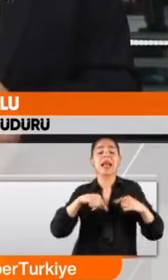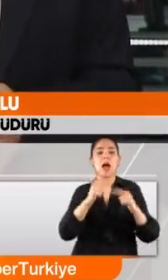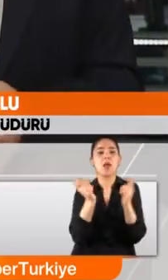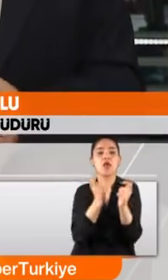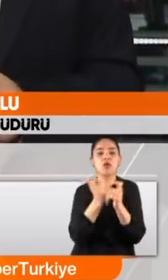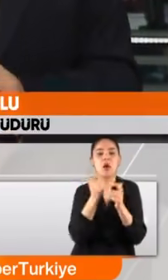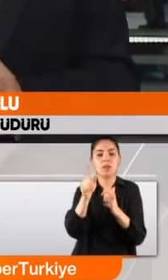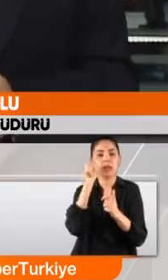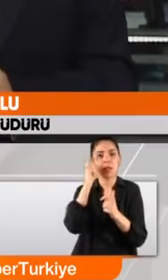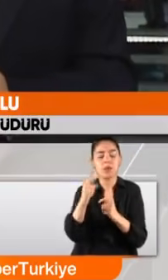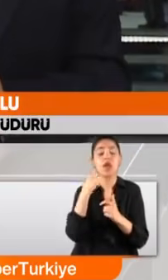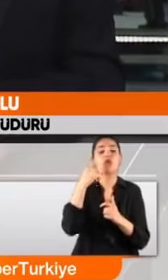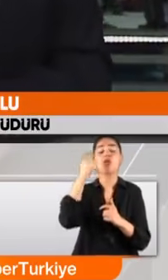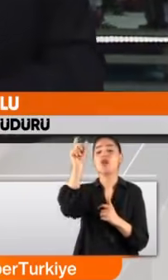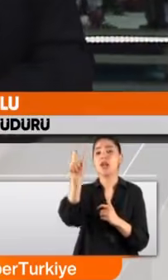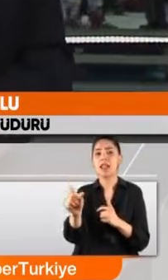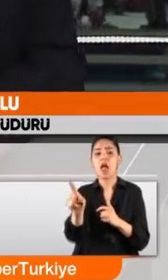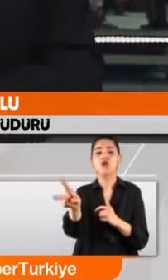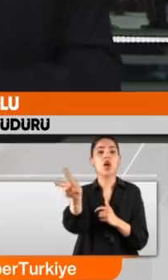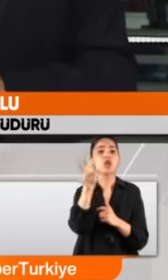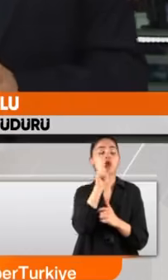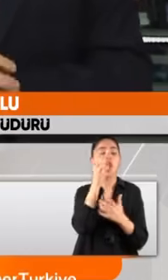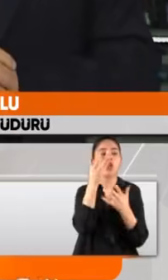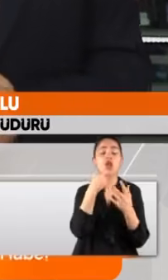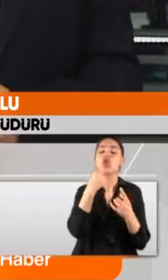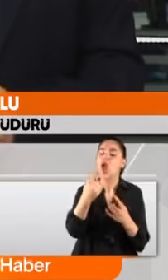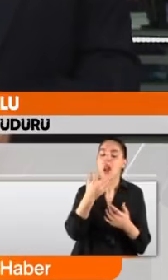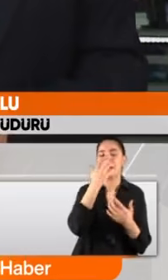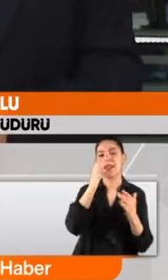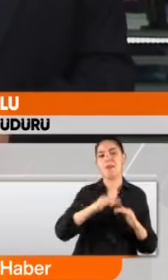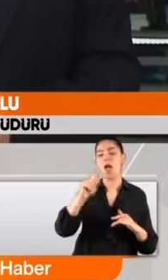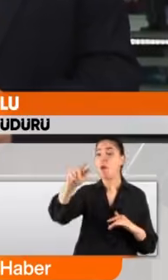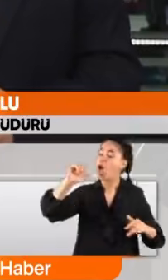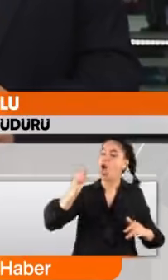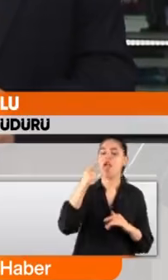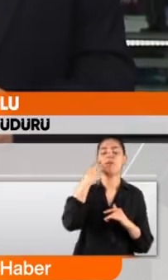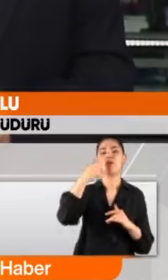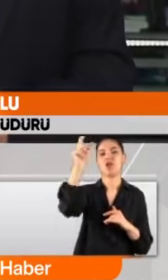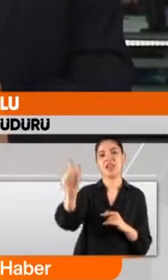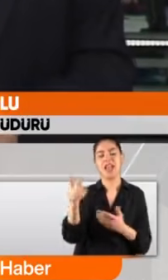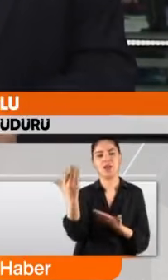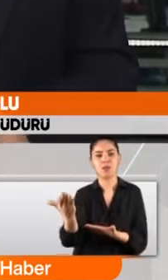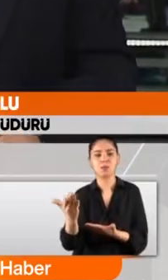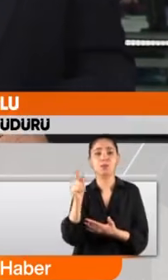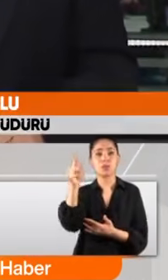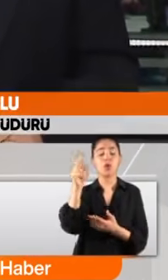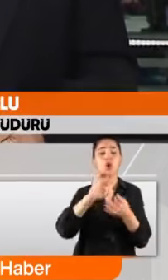bu yönde. Cumhurbaşkanı Erdoğan'ın son noktayı koymasını bekliyoruz. Önemli olan onun ağzından bu cümleyi duymak tabii ki. Evet, o